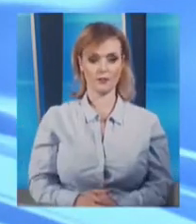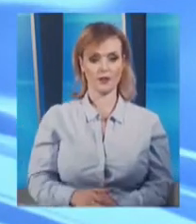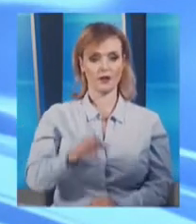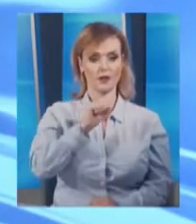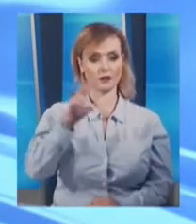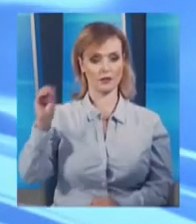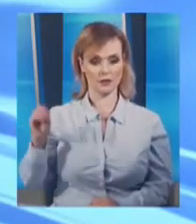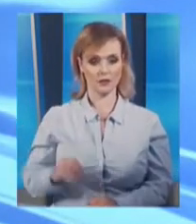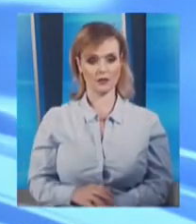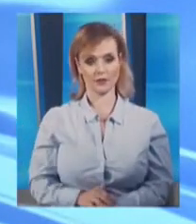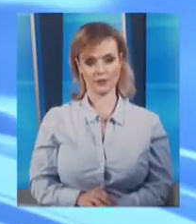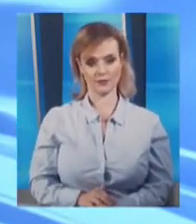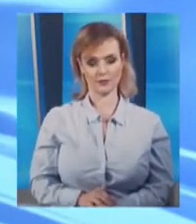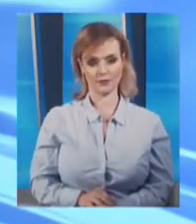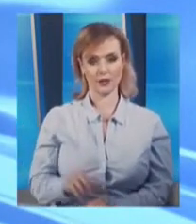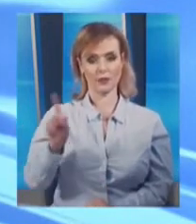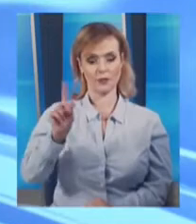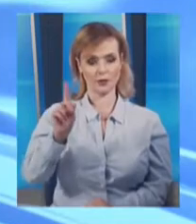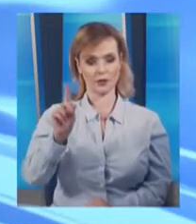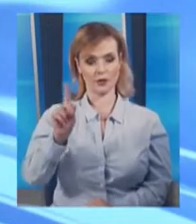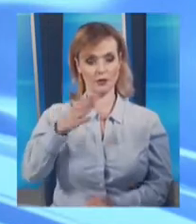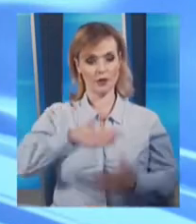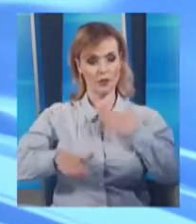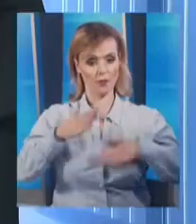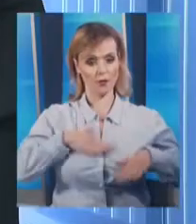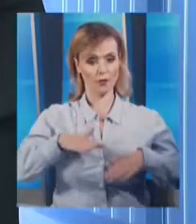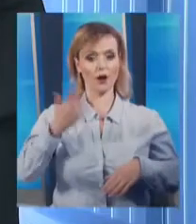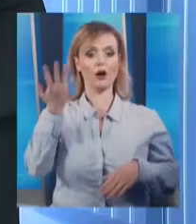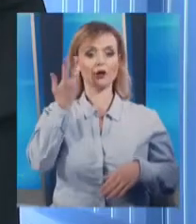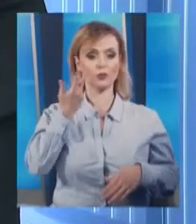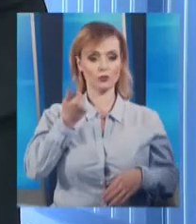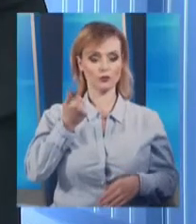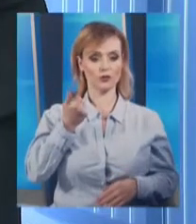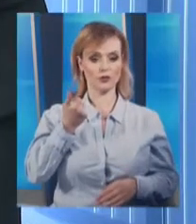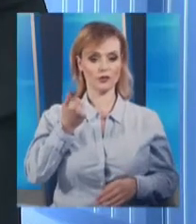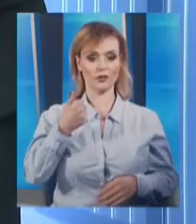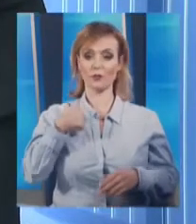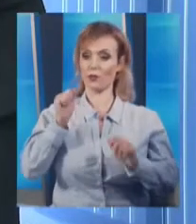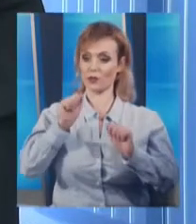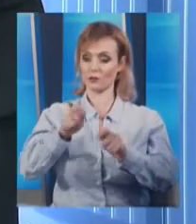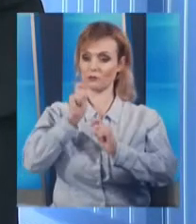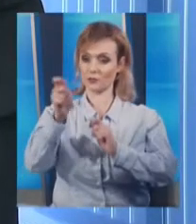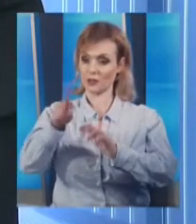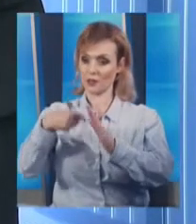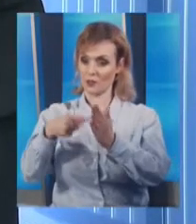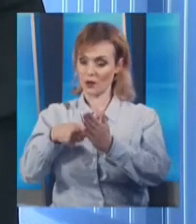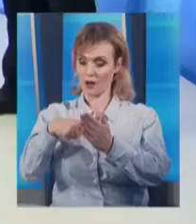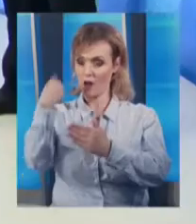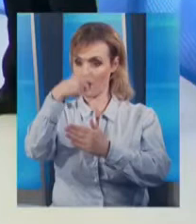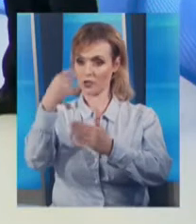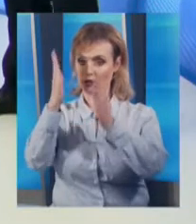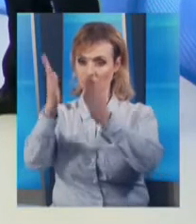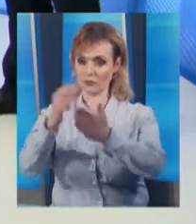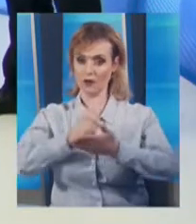Năstase, pentru că mă bucur atunci când putem adresa întrebări candidaților. De multe ori,